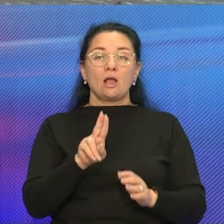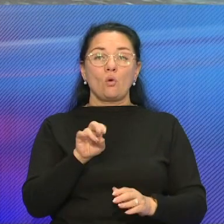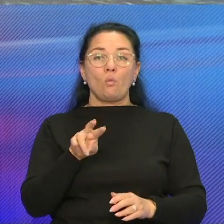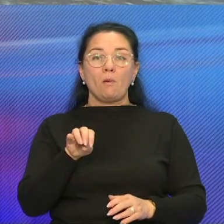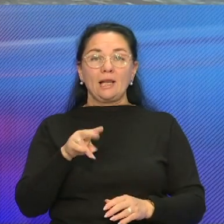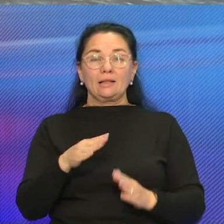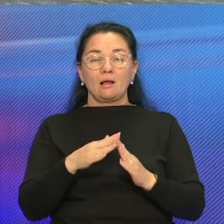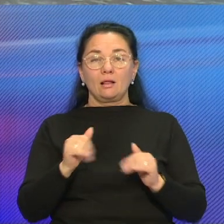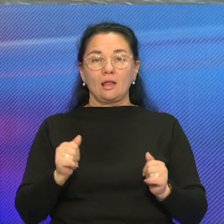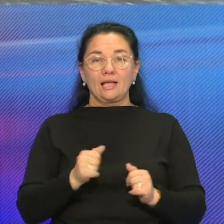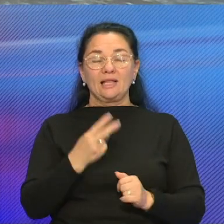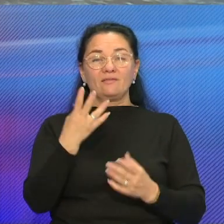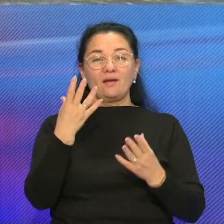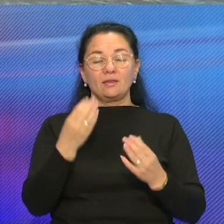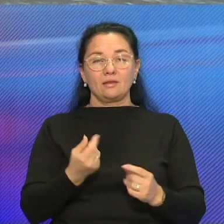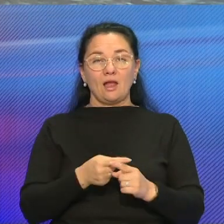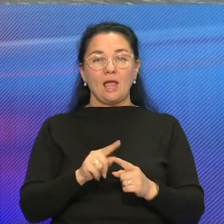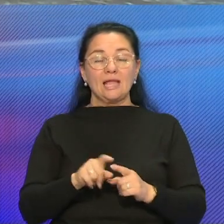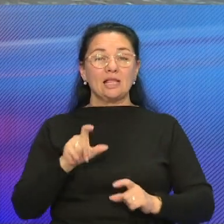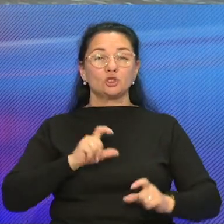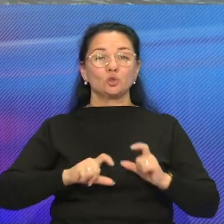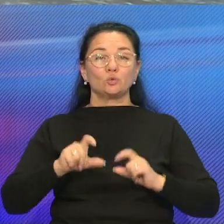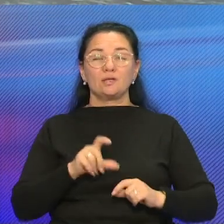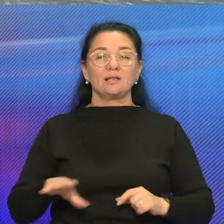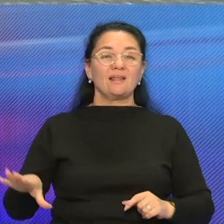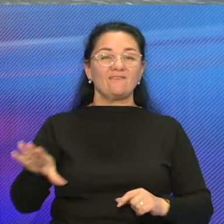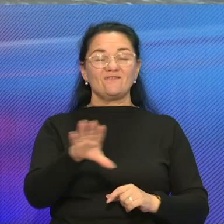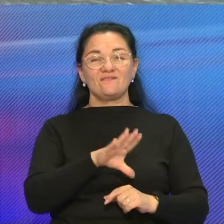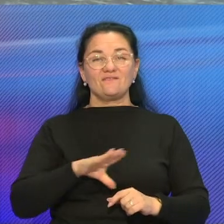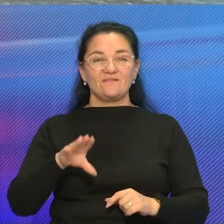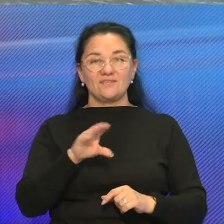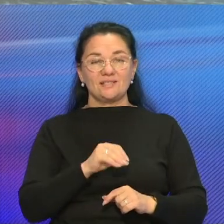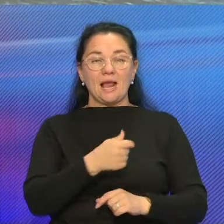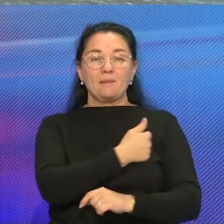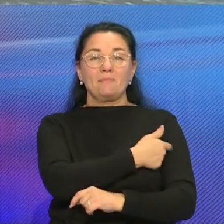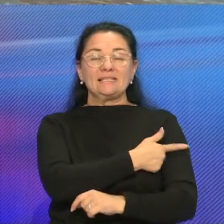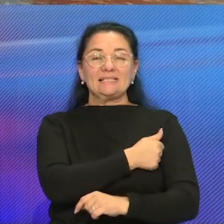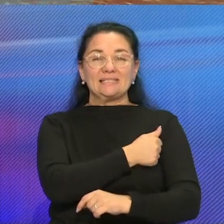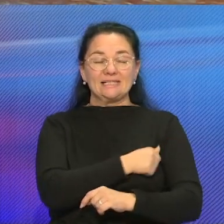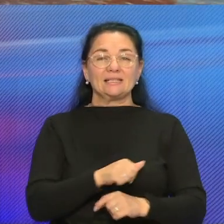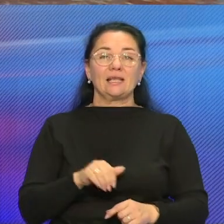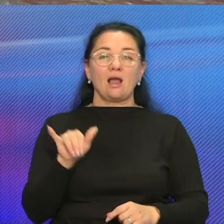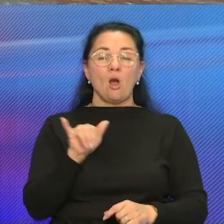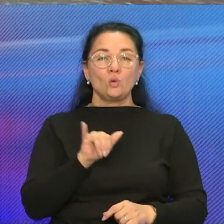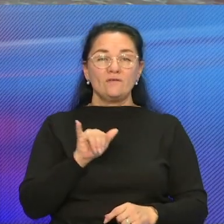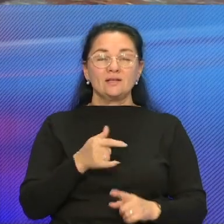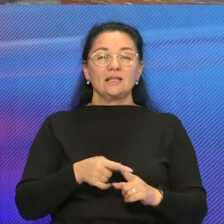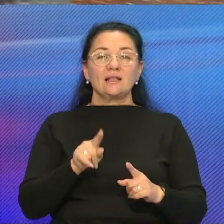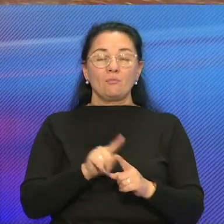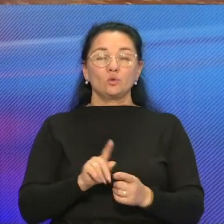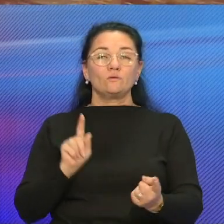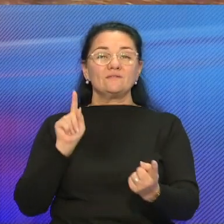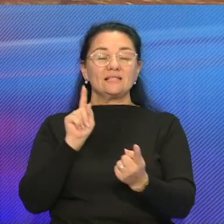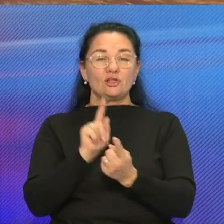На працягу 2 дзён каманды, гэта студэнты ўсіх медыцынскіх ВНУ Беларусі, будуць спрачацца ў спартыўных і творчых